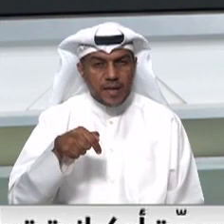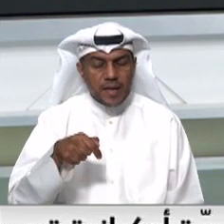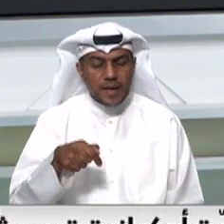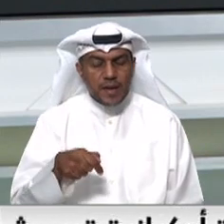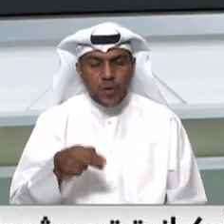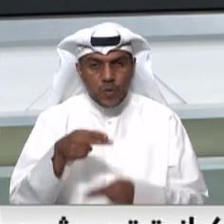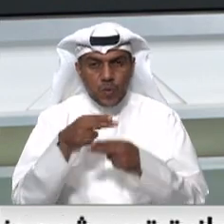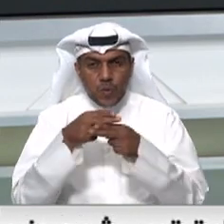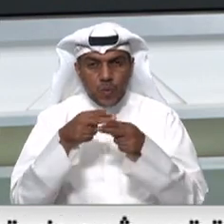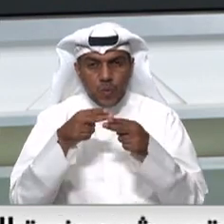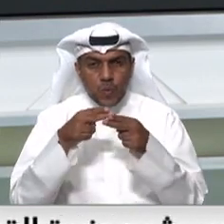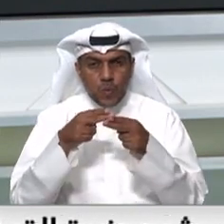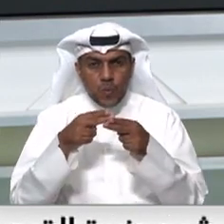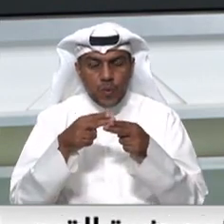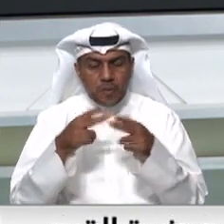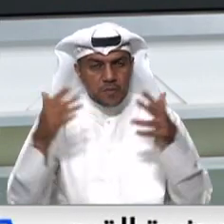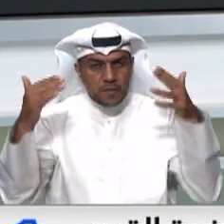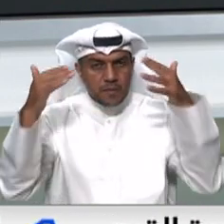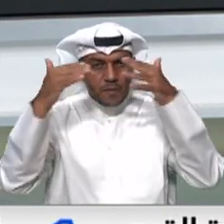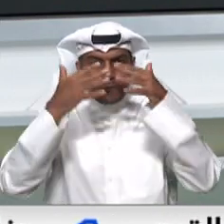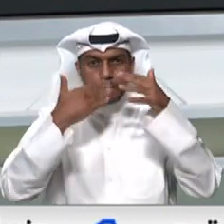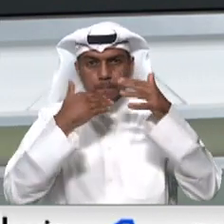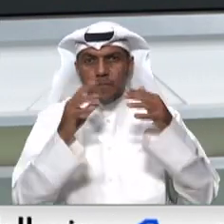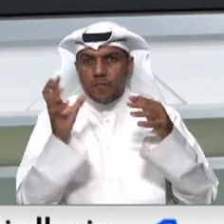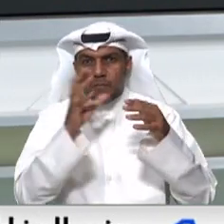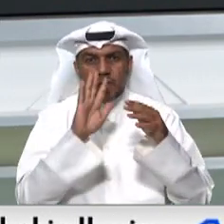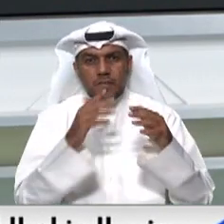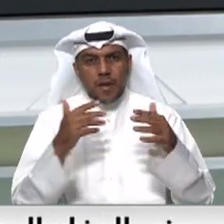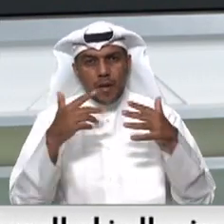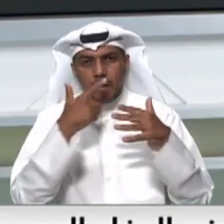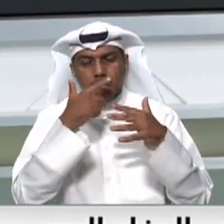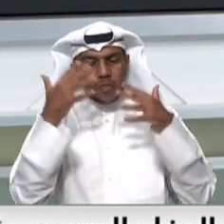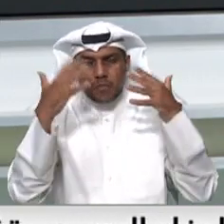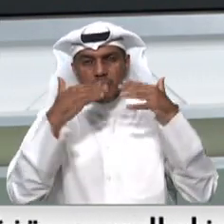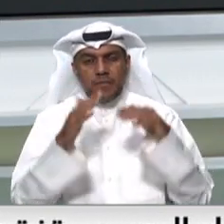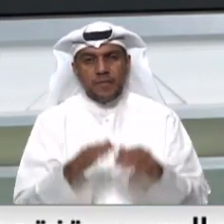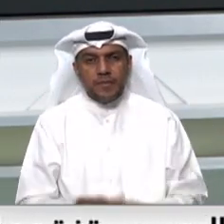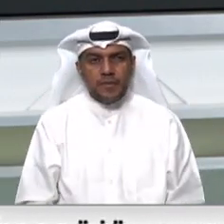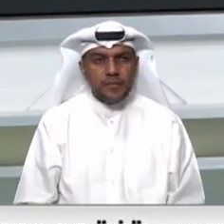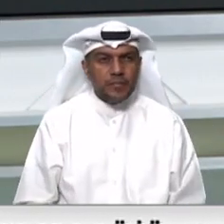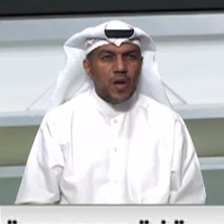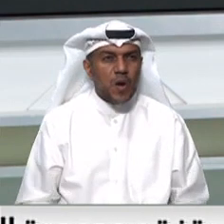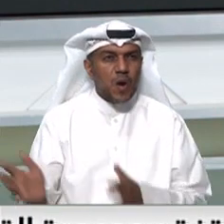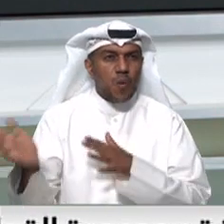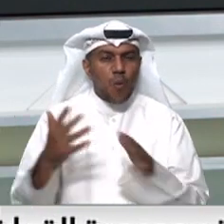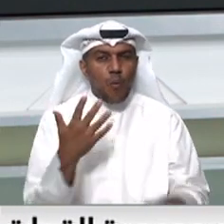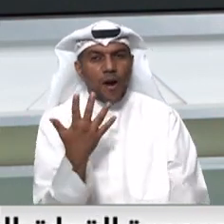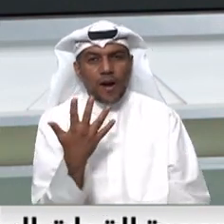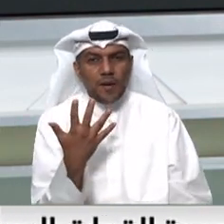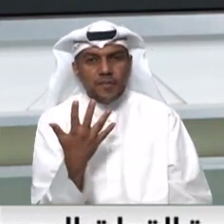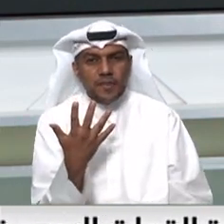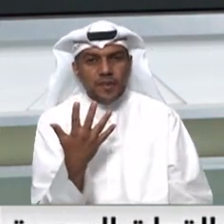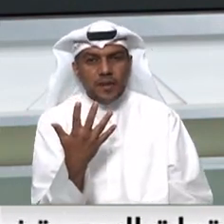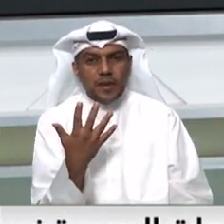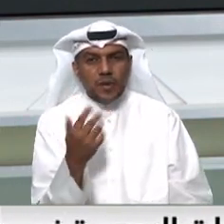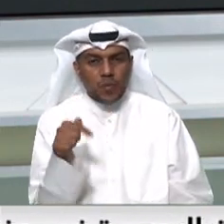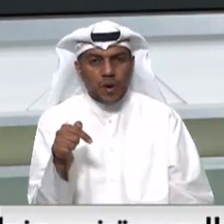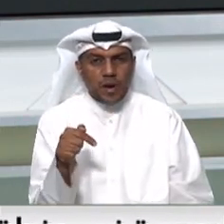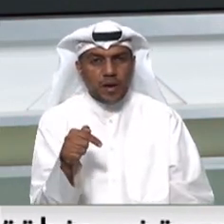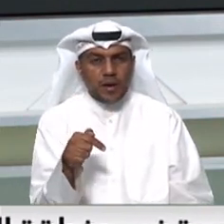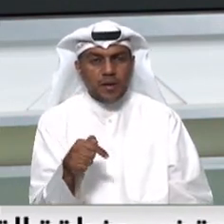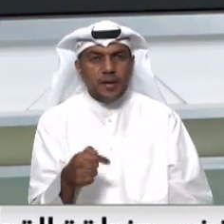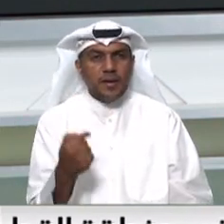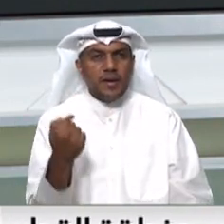الكويت، سماء صحو بشكل عام، رياح جنوبية شرقية سرعتها 5 كيلومتر في الساعة. درجة الحرارة الحالية في مدينة